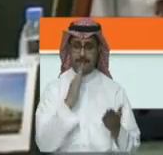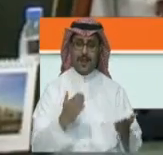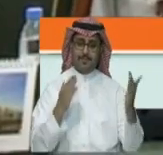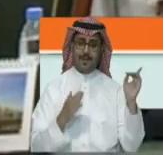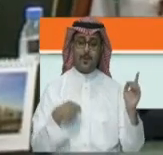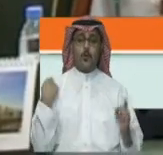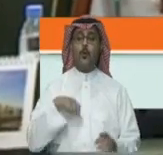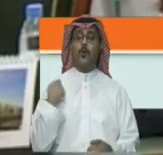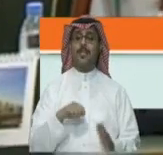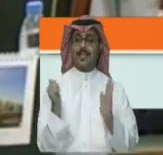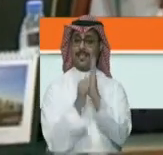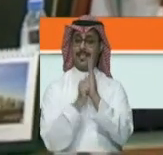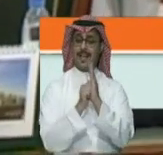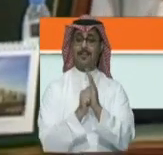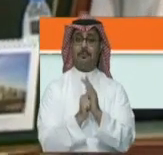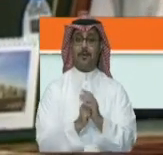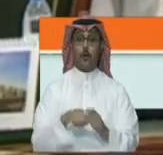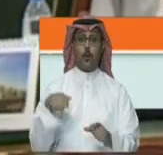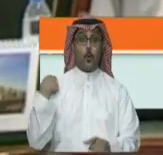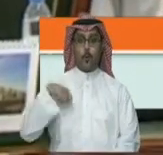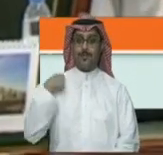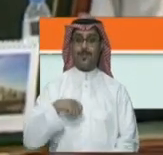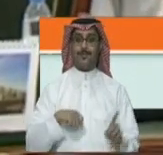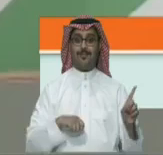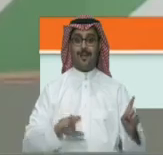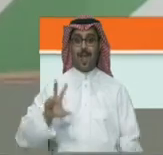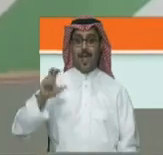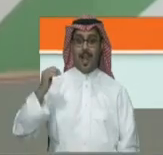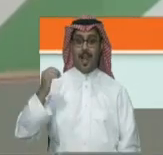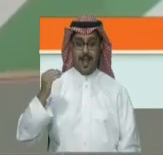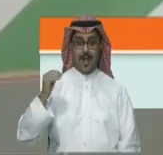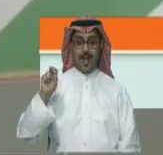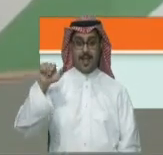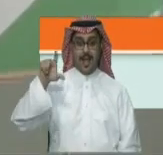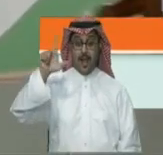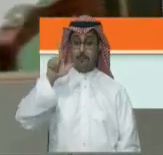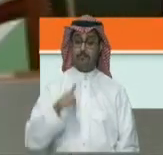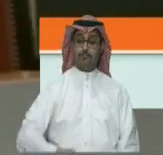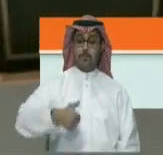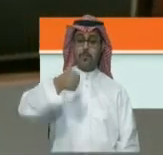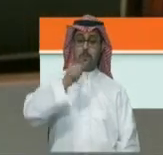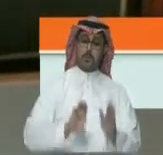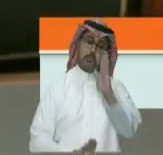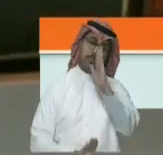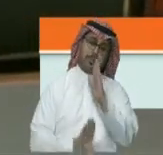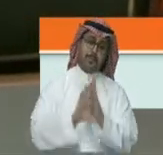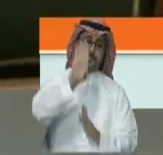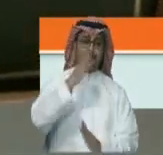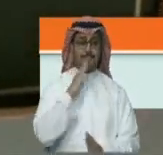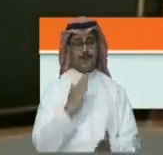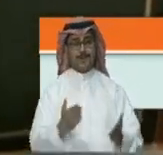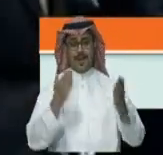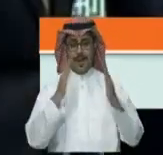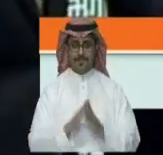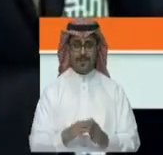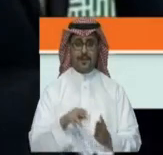حققت الوزارة بقيادة معالي الأستاذ ماجد الحقيل منذ عام 2015 نجاحات غير مسبوقة،